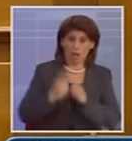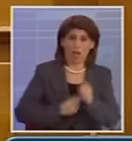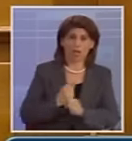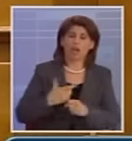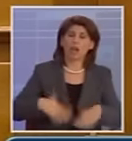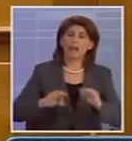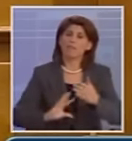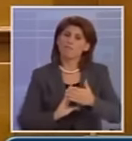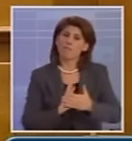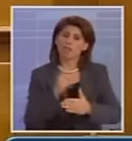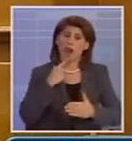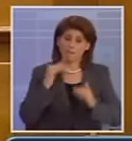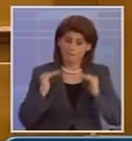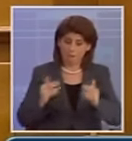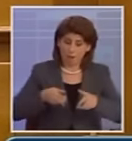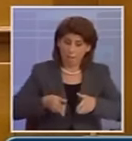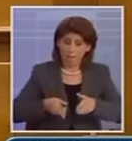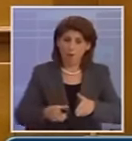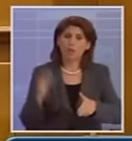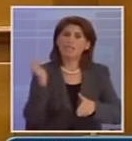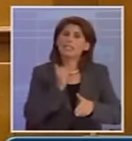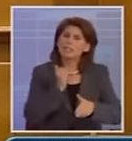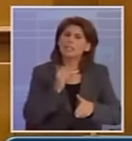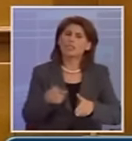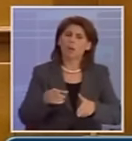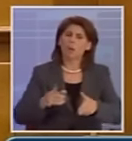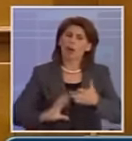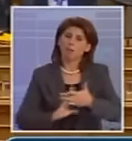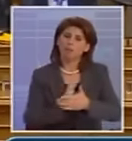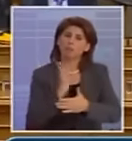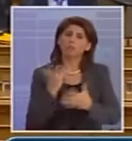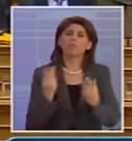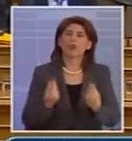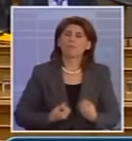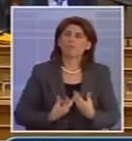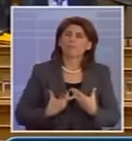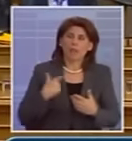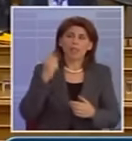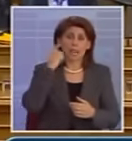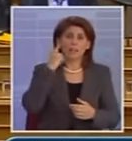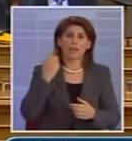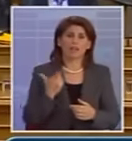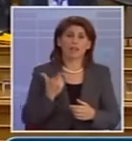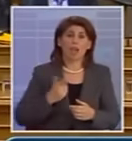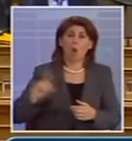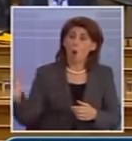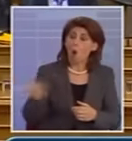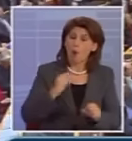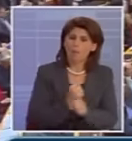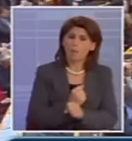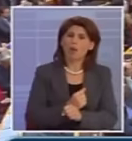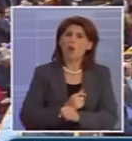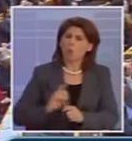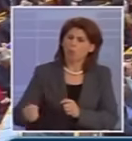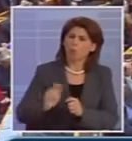αν μέναμε στην πορεία αυτή, σύντομα τη βελτίωση θα την ένιωθαν πολύ περισσότεροι. Αν επιμένετε να δώσετε στους πάντες τα πάντα, στο